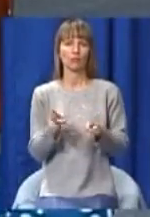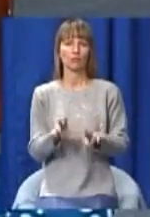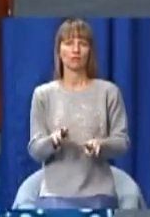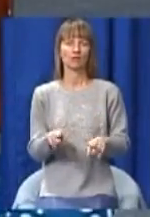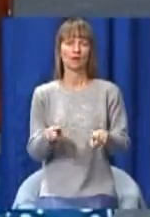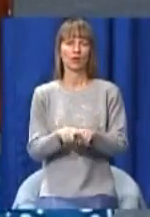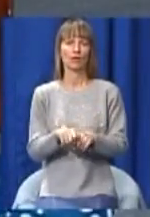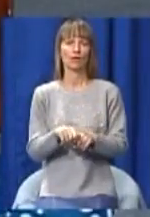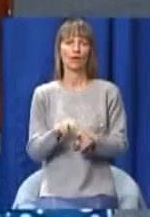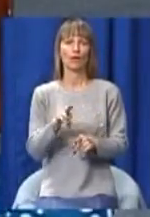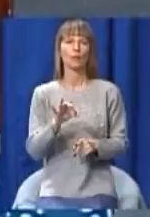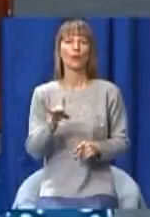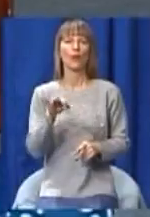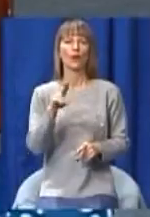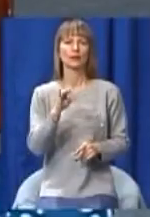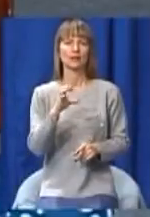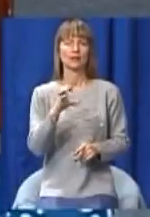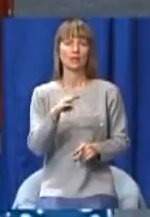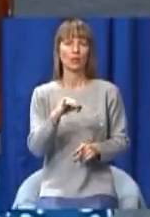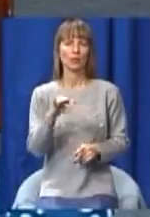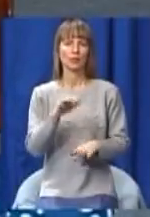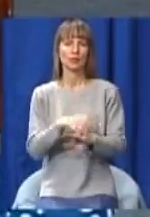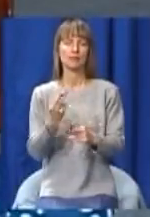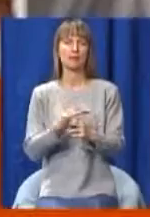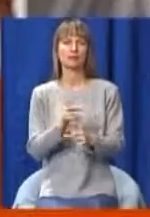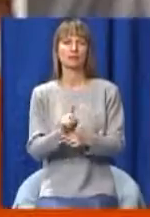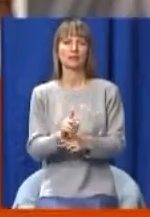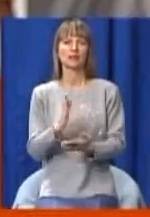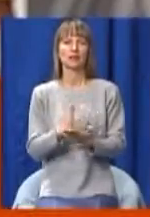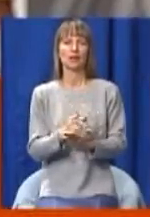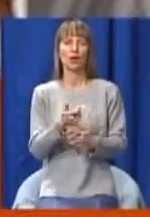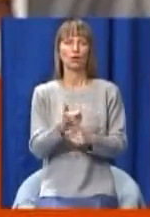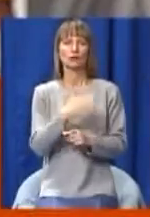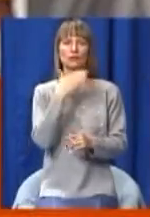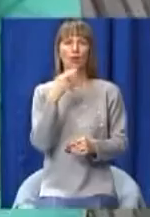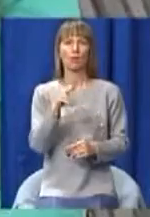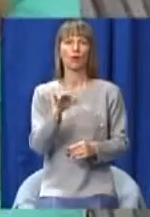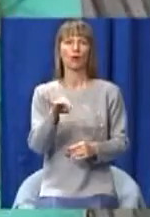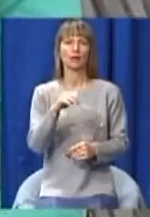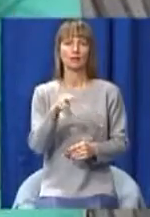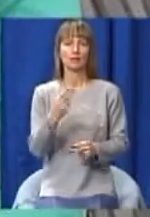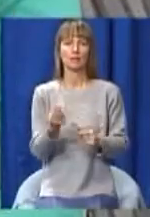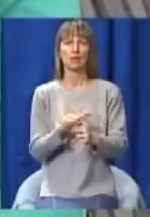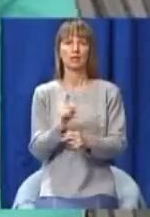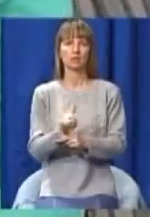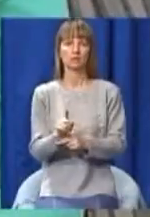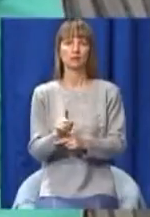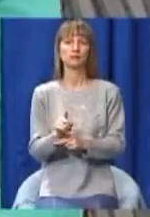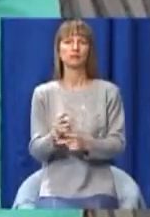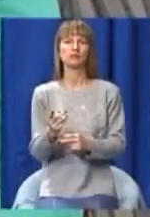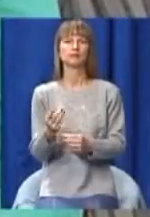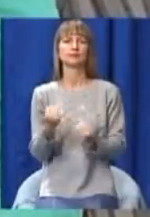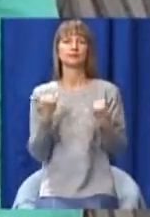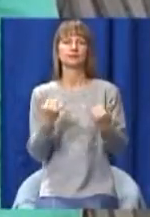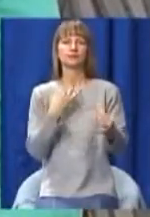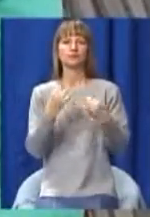такою породистою кицькою, без хвостою, виявляється. А ти знаєш, що є дуже таки багато порід кицьок саме без хвостих? І